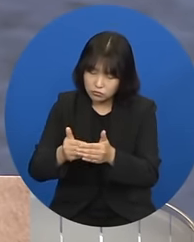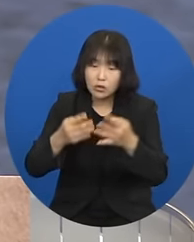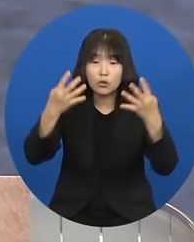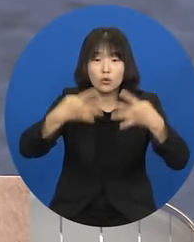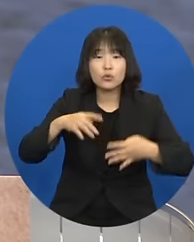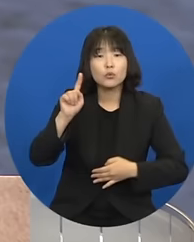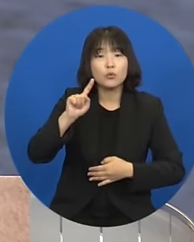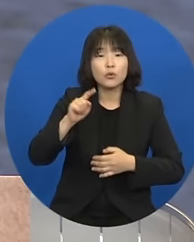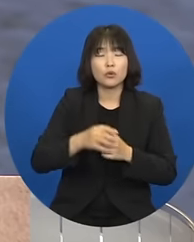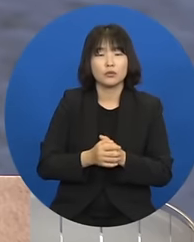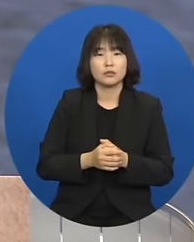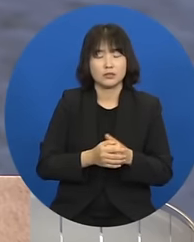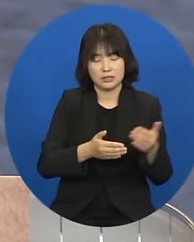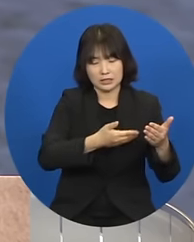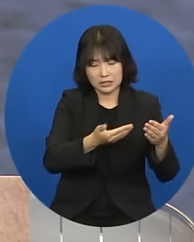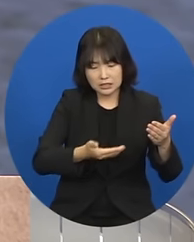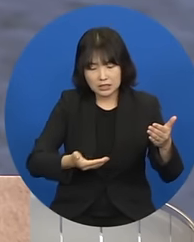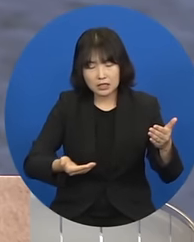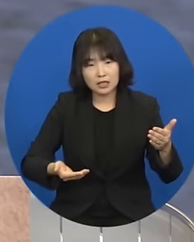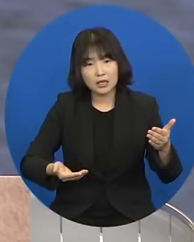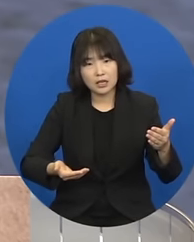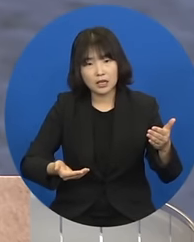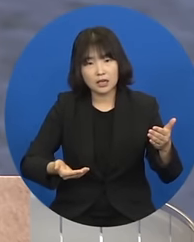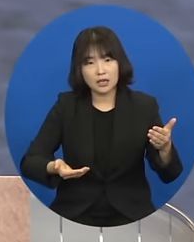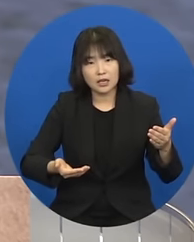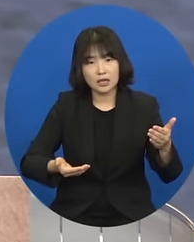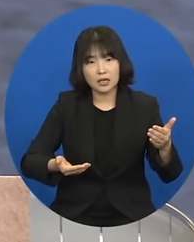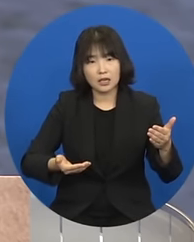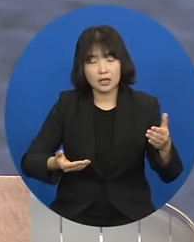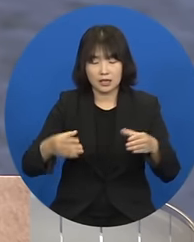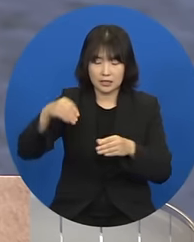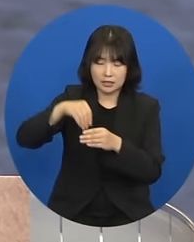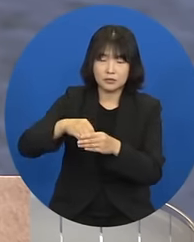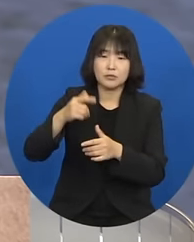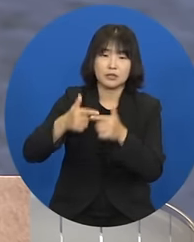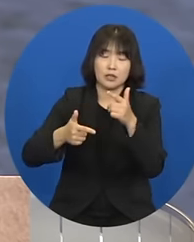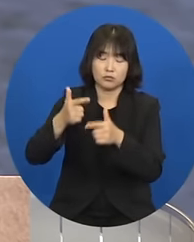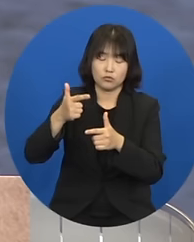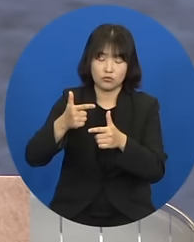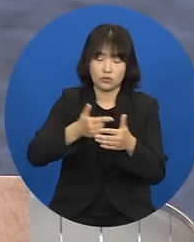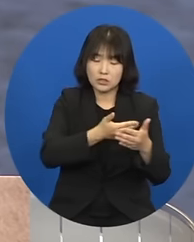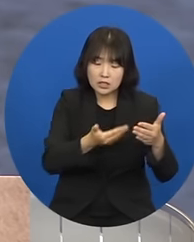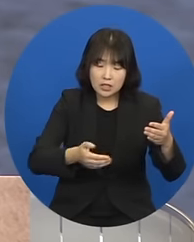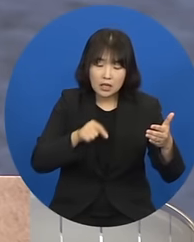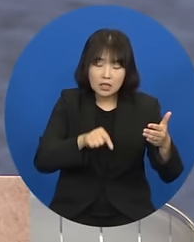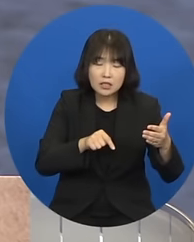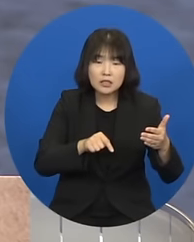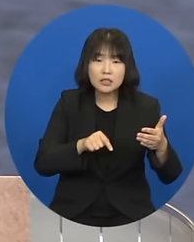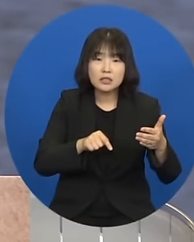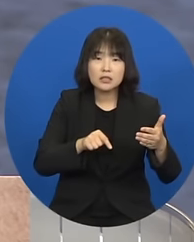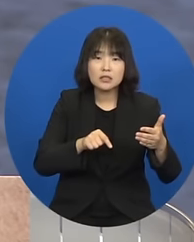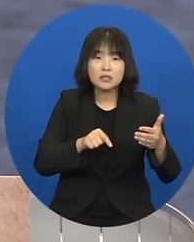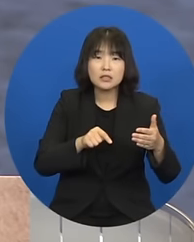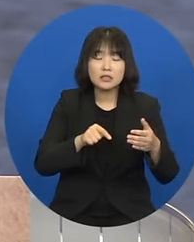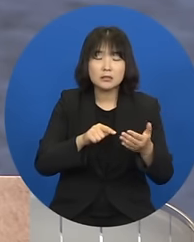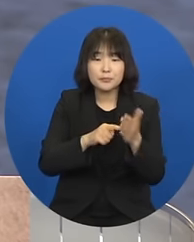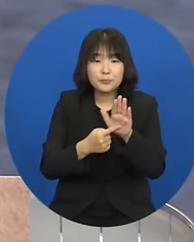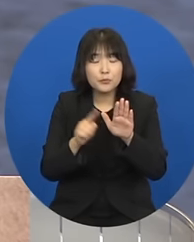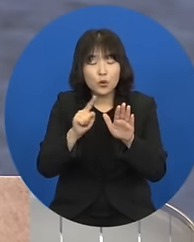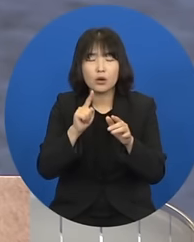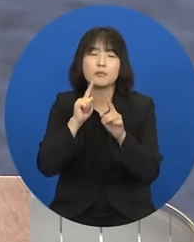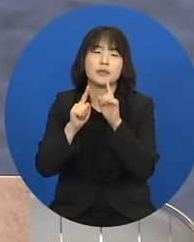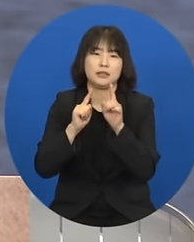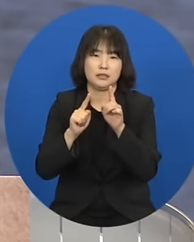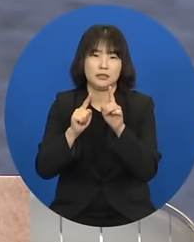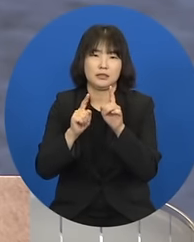시냇가에 심겨진, 근데 이 시냇가에 물이 뭘 상징하는 거예요? 이 말씀을 상징하는 거예요. 하나님 임재 가운데 머물러서 그분의 음성에 귀